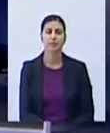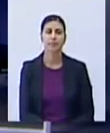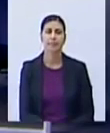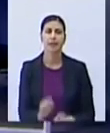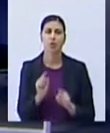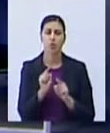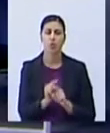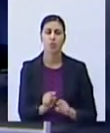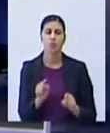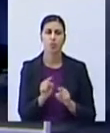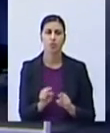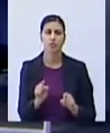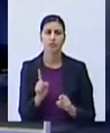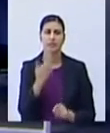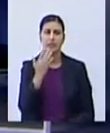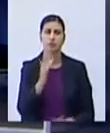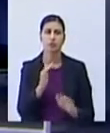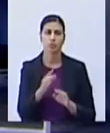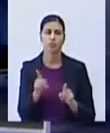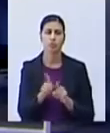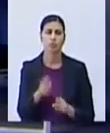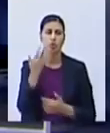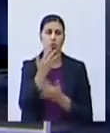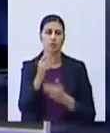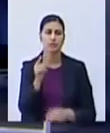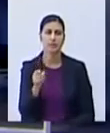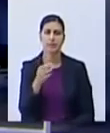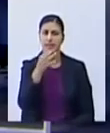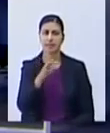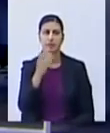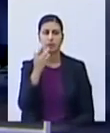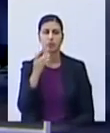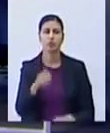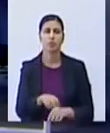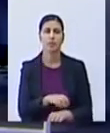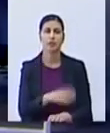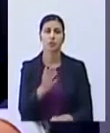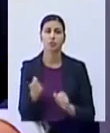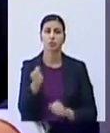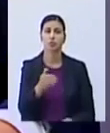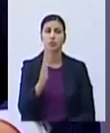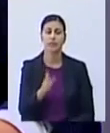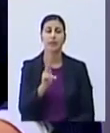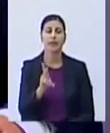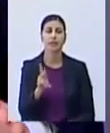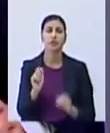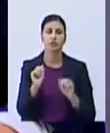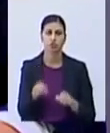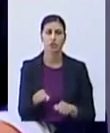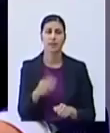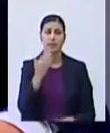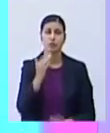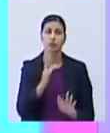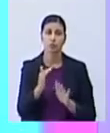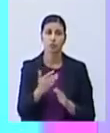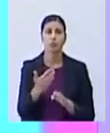ოპოზიციური პარტიის ნაციონალური მოძრაობისა და უცნობის. ნებისმიერ პოლიტიკურ პარტიას იქნება ალბათ, თუ დააყენებენ ღირსეულ კანდიდატს შეიძლება. ანუ გარდა